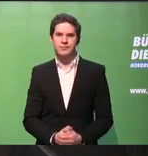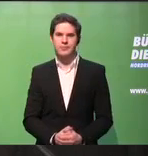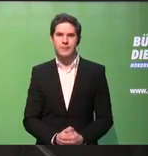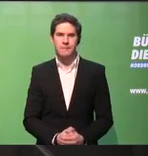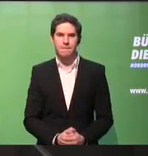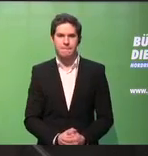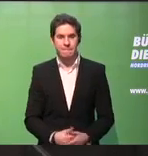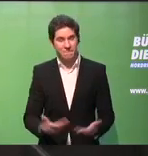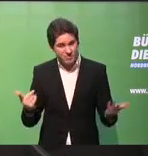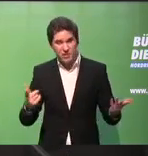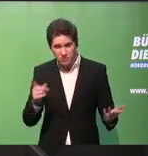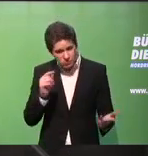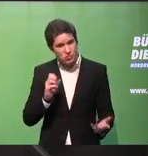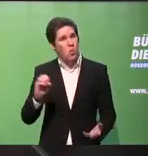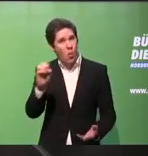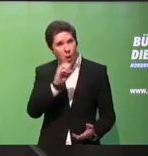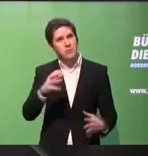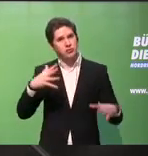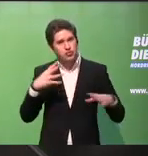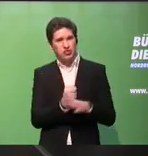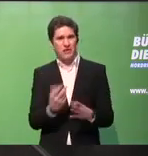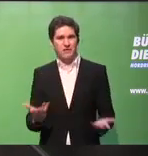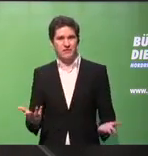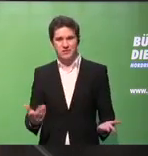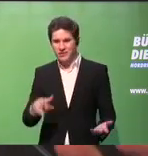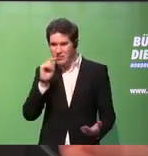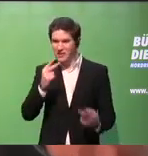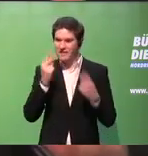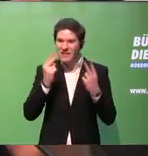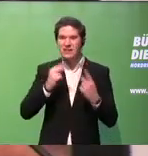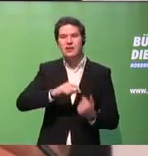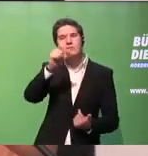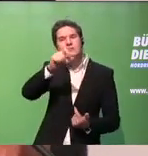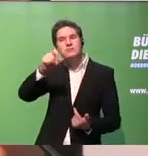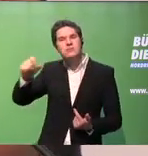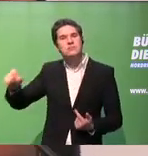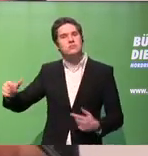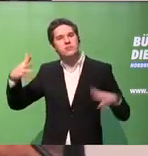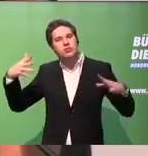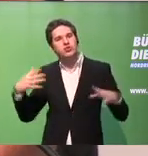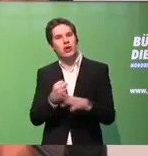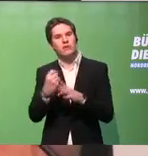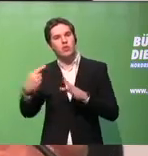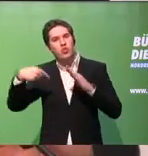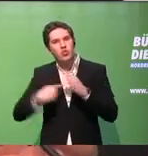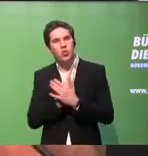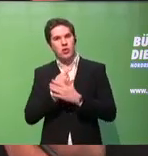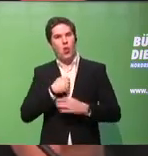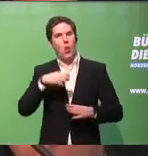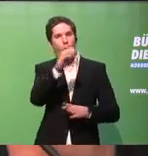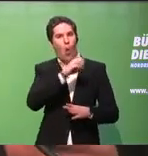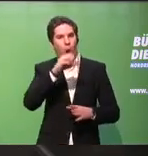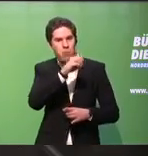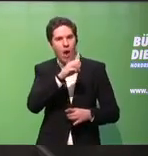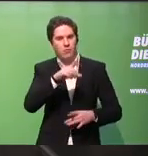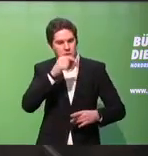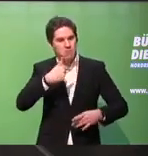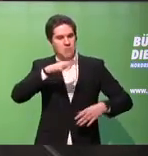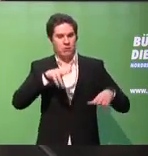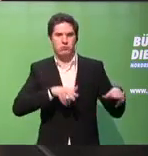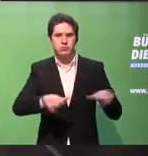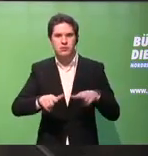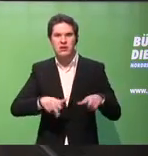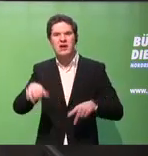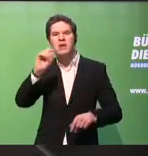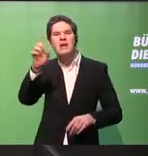Europa ist das Instrument, mit dem sich Bürgerinnen und Bürger wieder die Oberhand des Gemeinwohls vor den